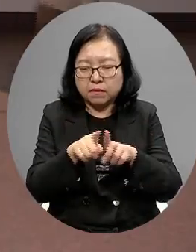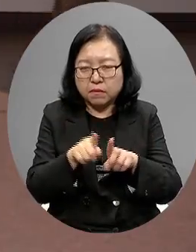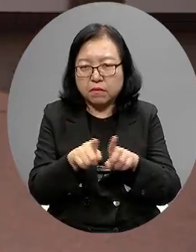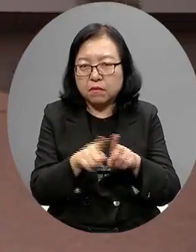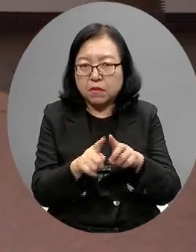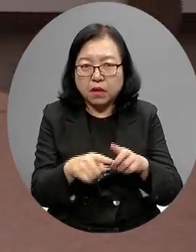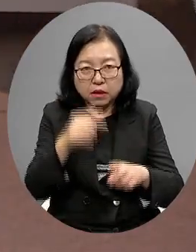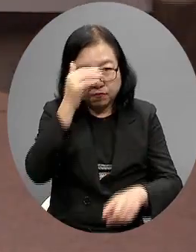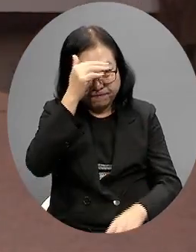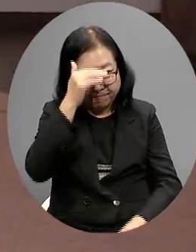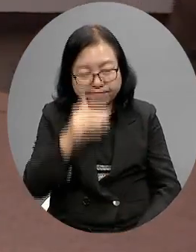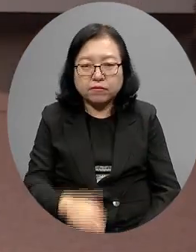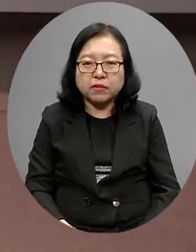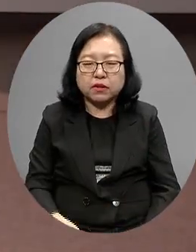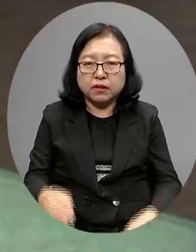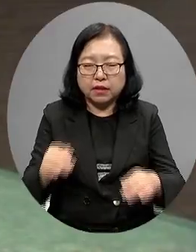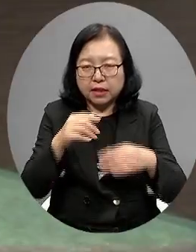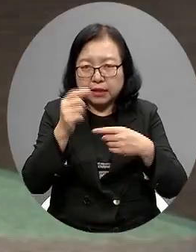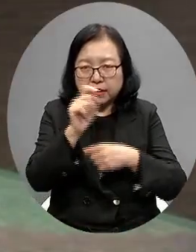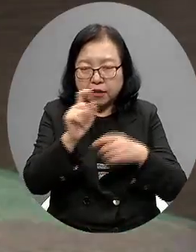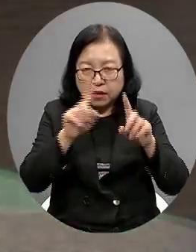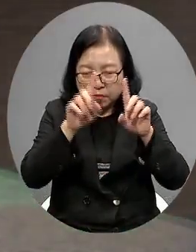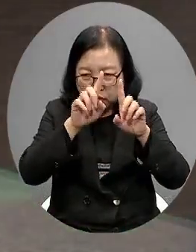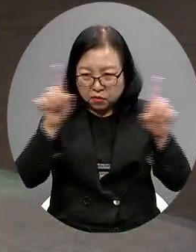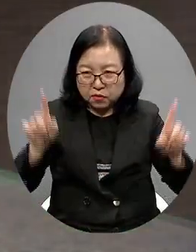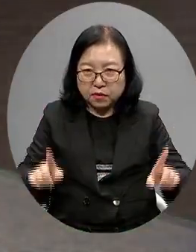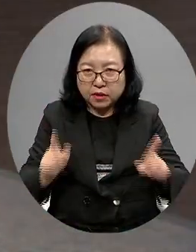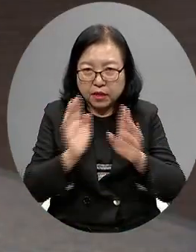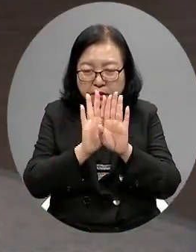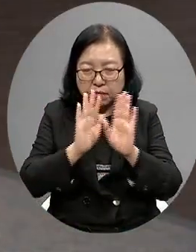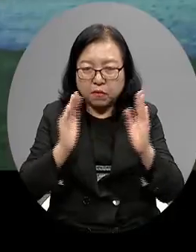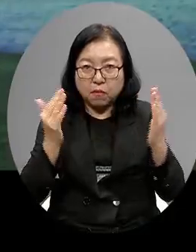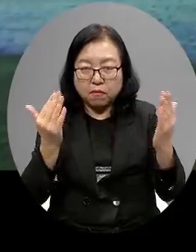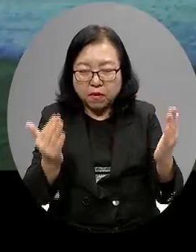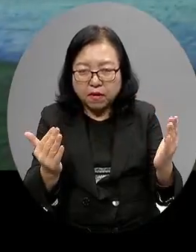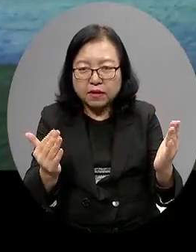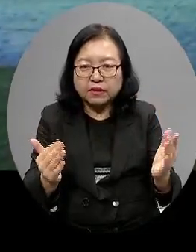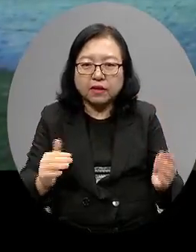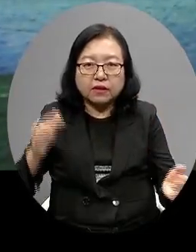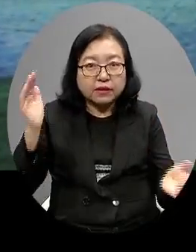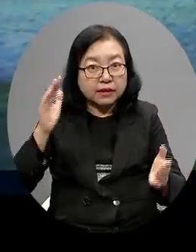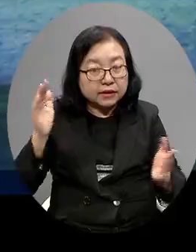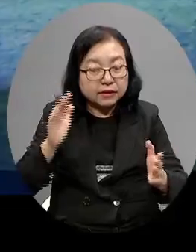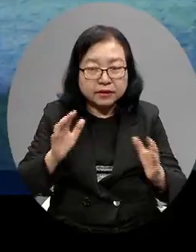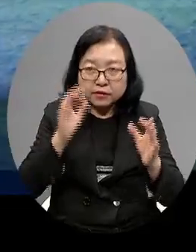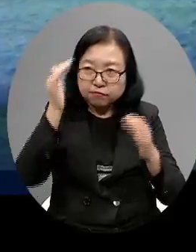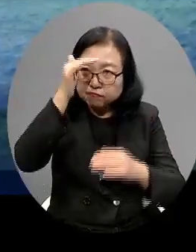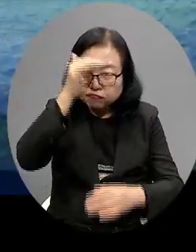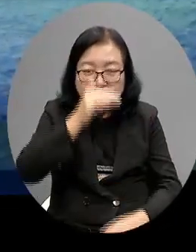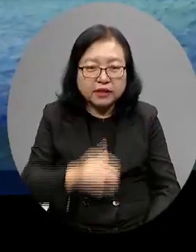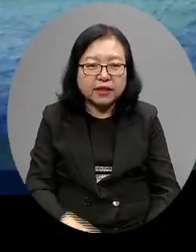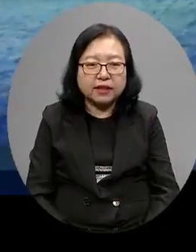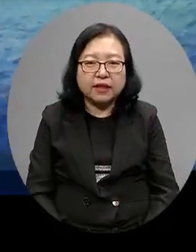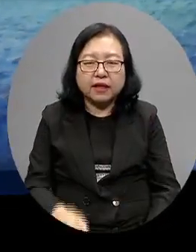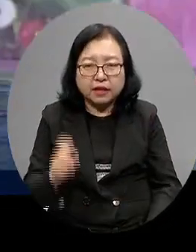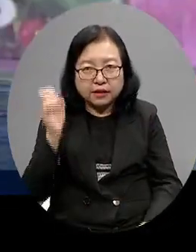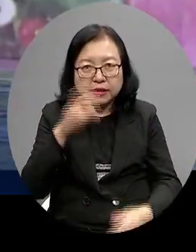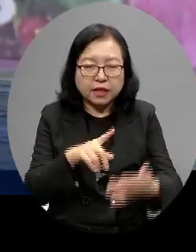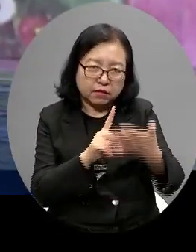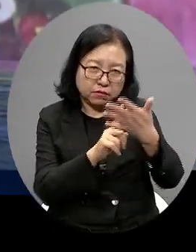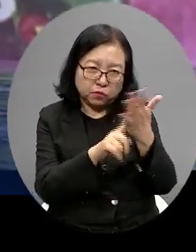이루어진 스크린에서 아이들은 어느새 작품과 하나가 됩니다 일반적으로 평면적인 작품 감상에서